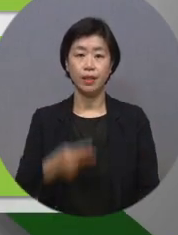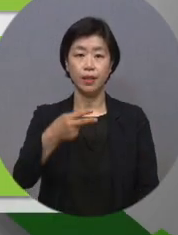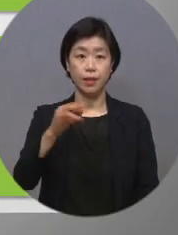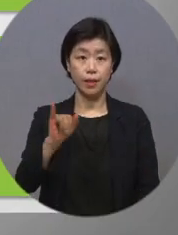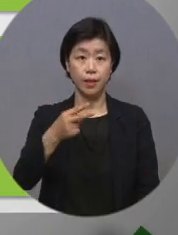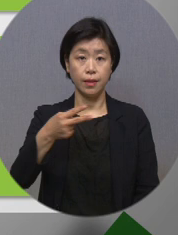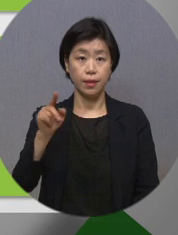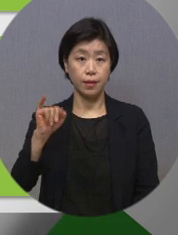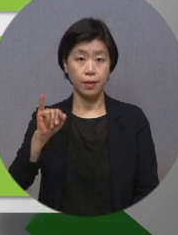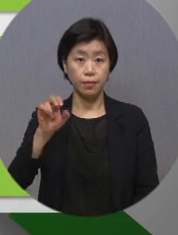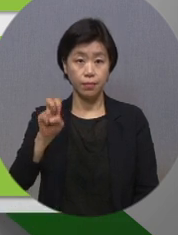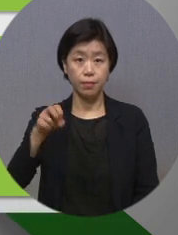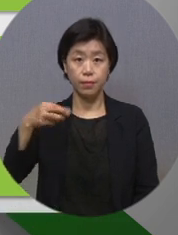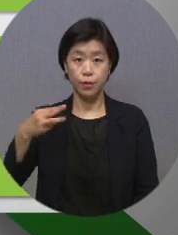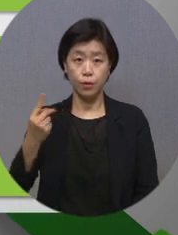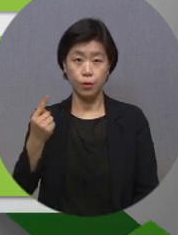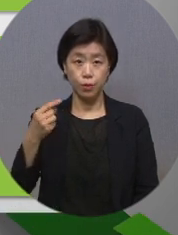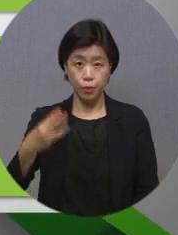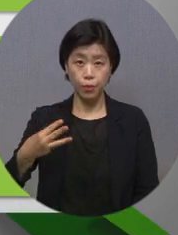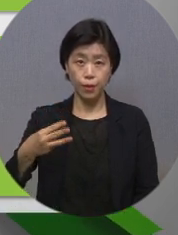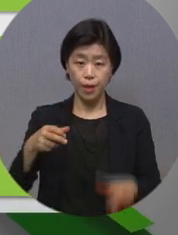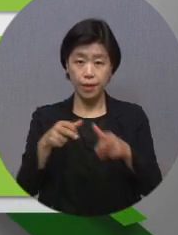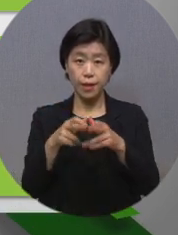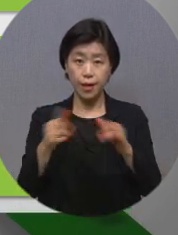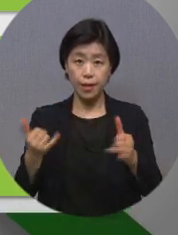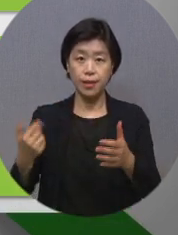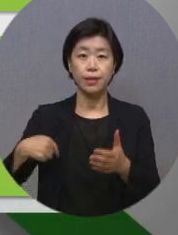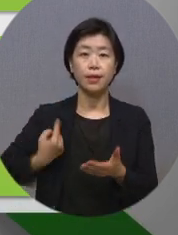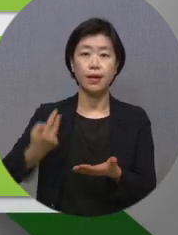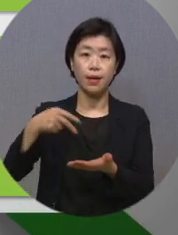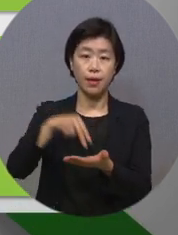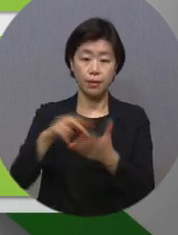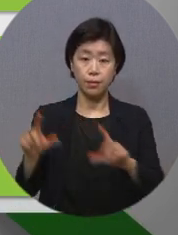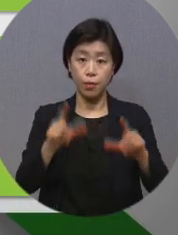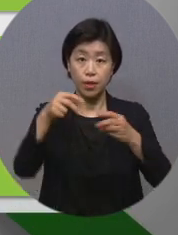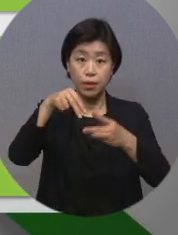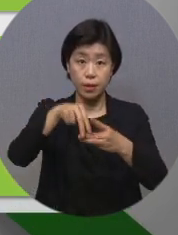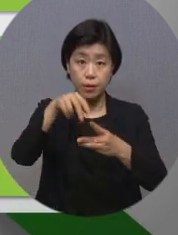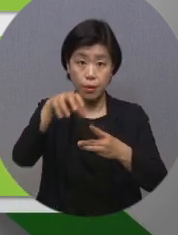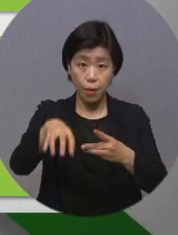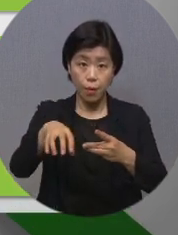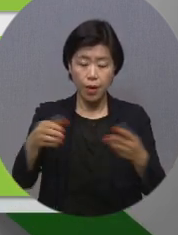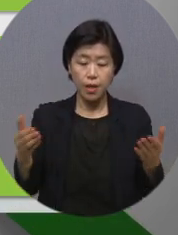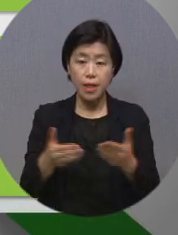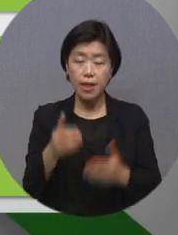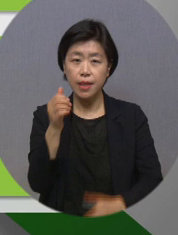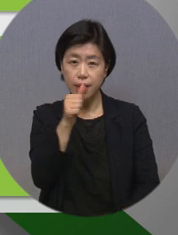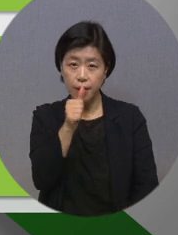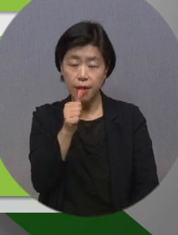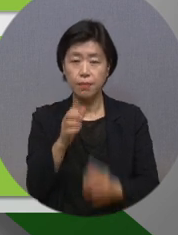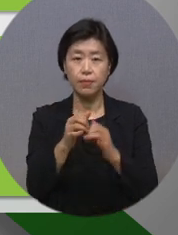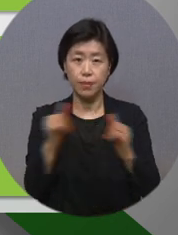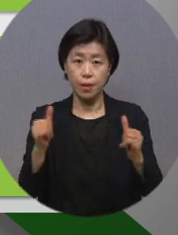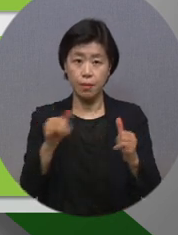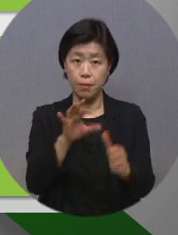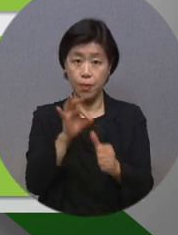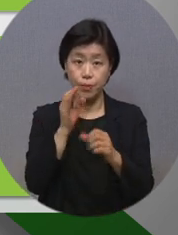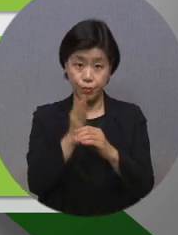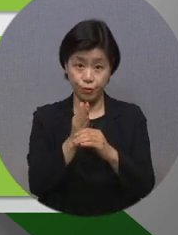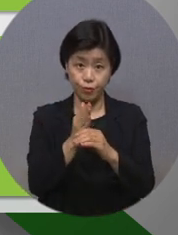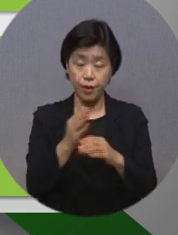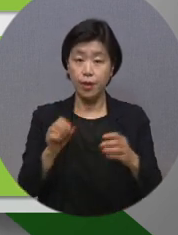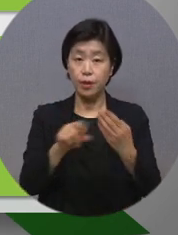디딤돌 장애인 자립생활센터에서 직업 상담사를 모집합니다. 접수 마감일은 4월 29일까지며